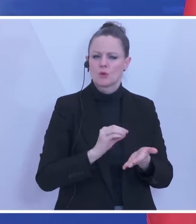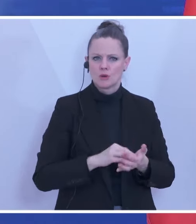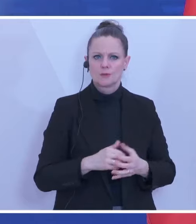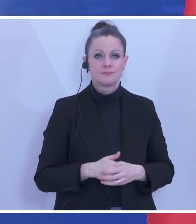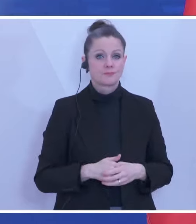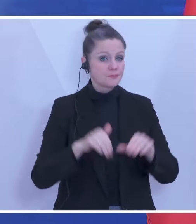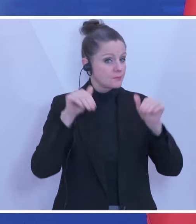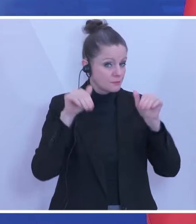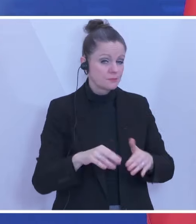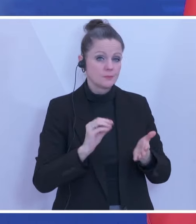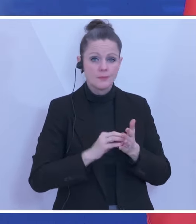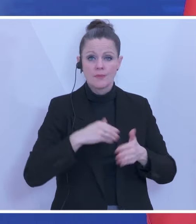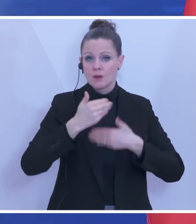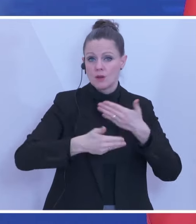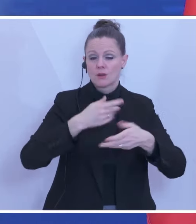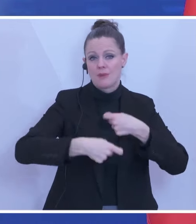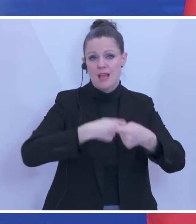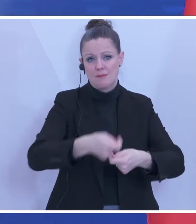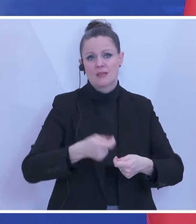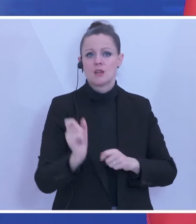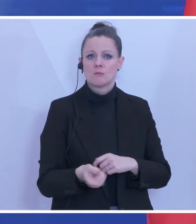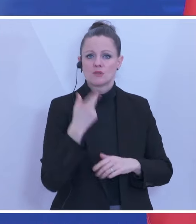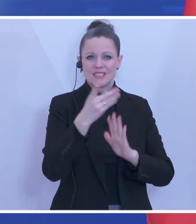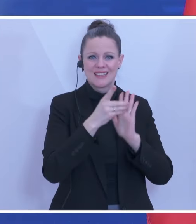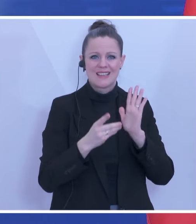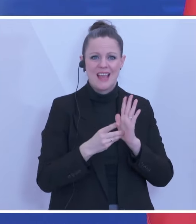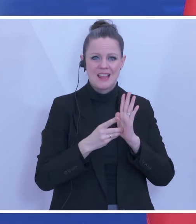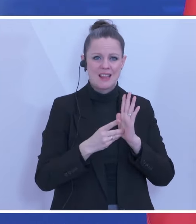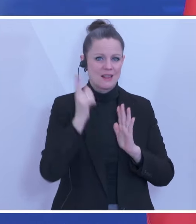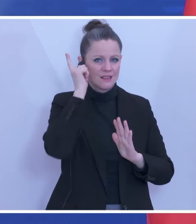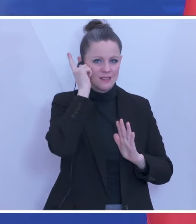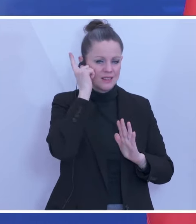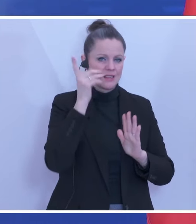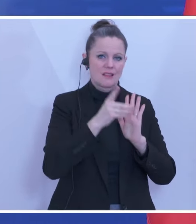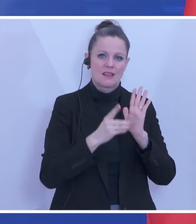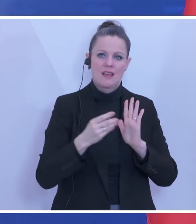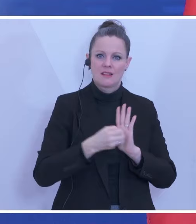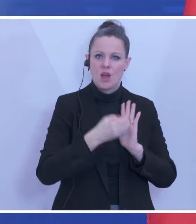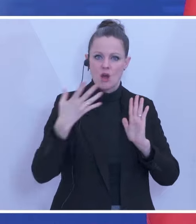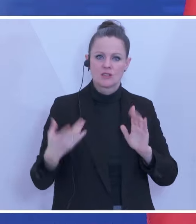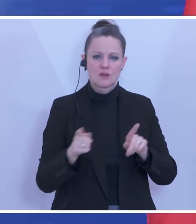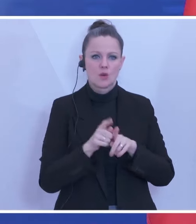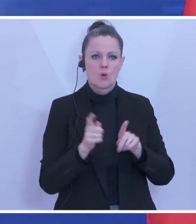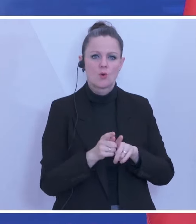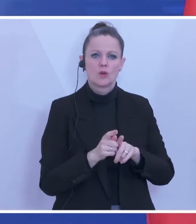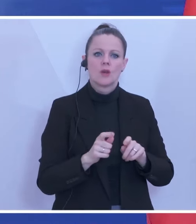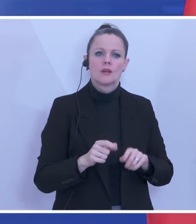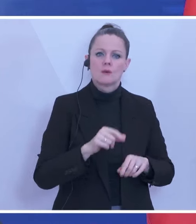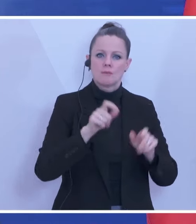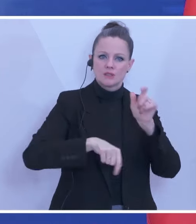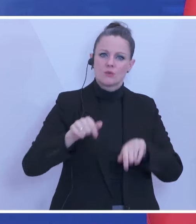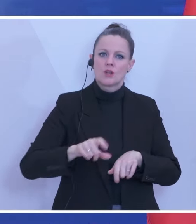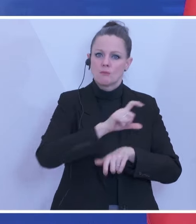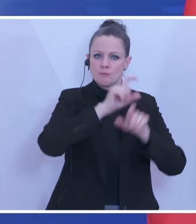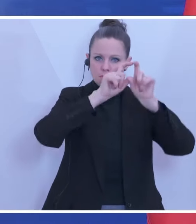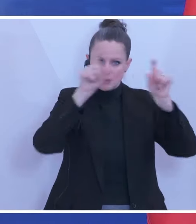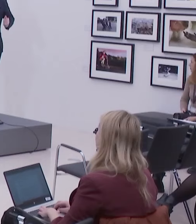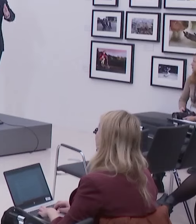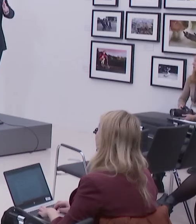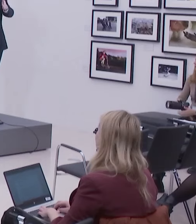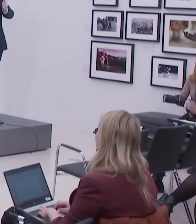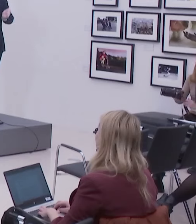meiner Sicht muss. Denn gerade was Handydatenauswertung und Beschuldigtenrechte betrifft, glaube ich, müssen wir in die Vorlage kommen. Vielen